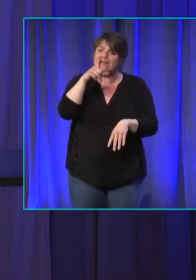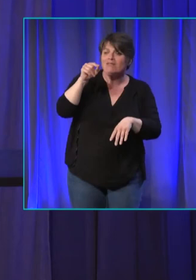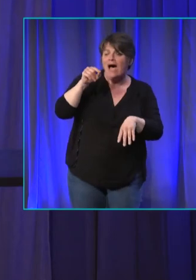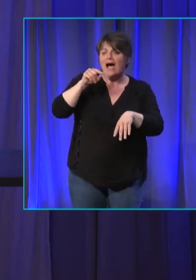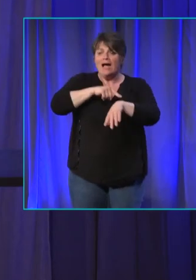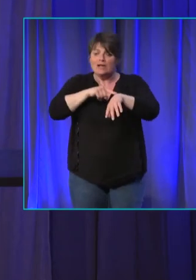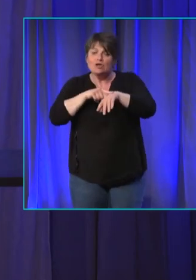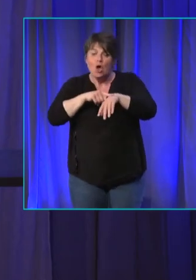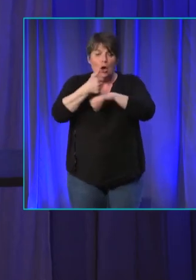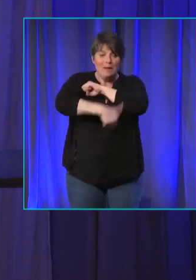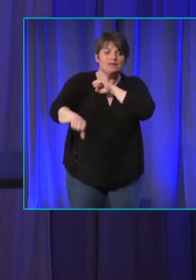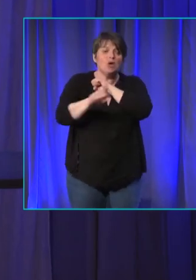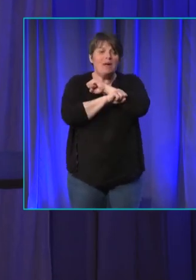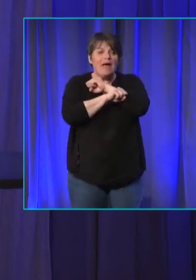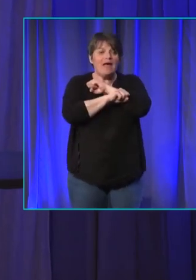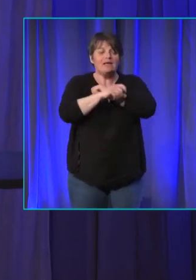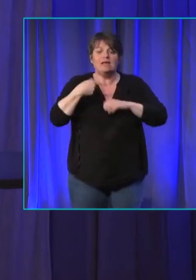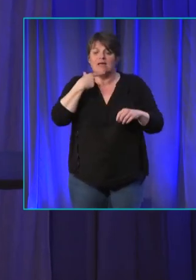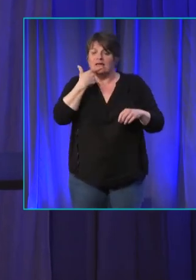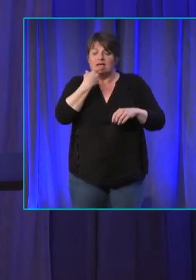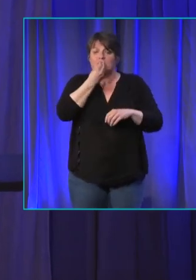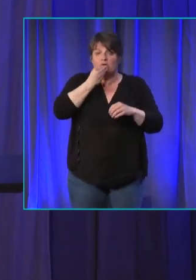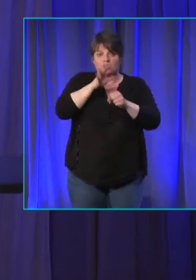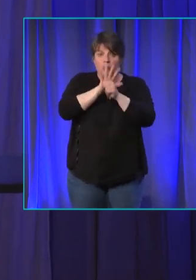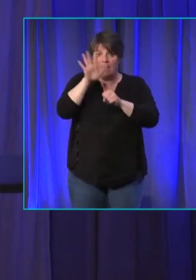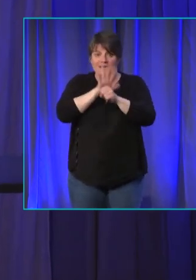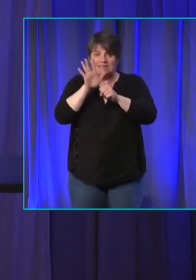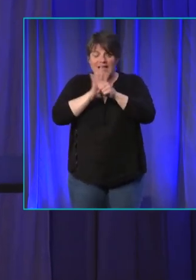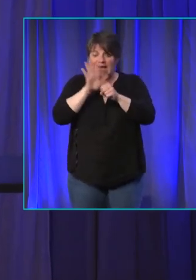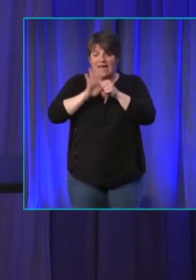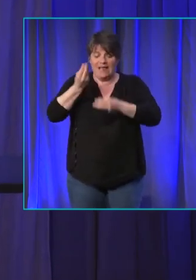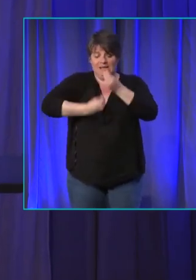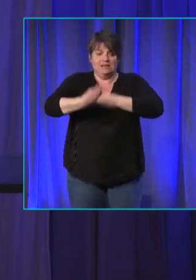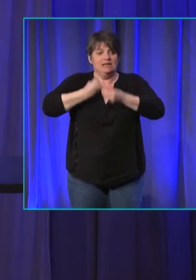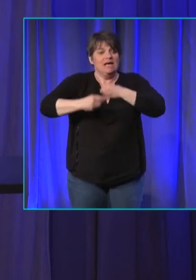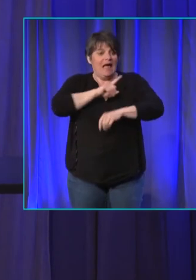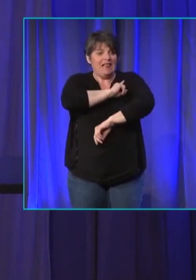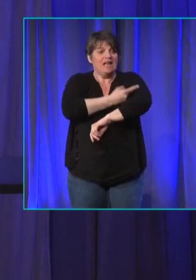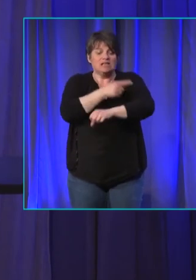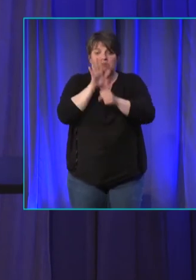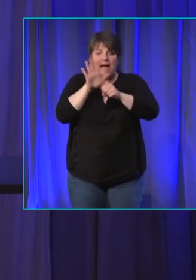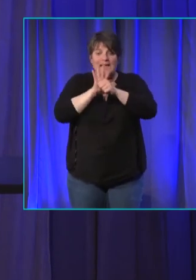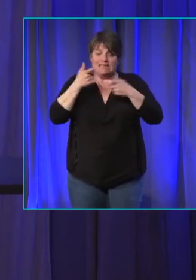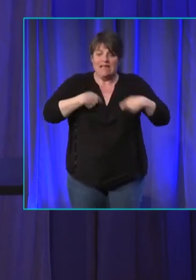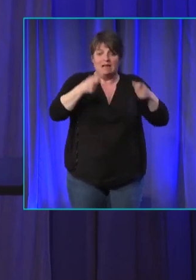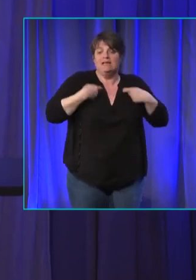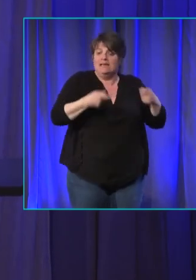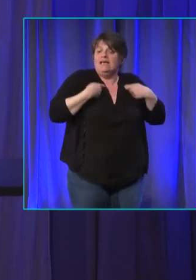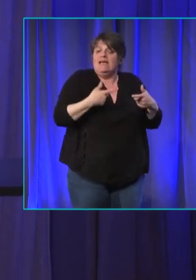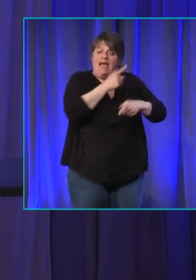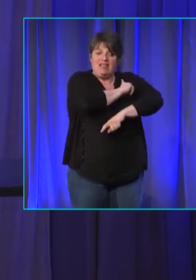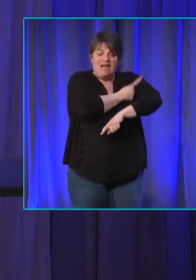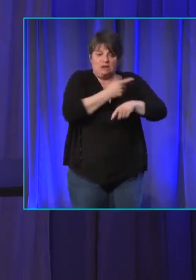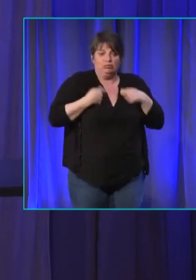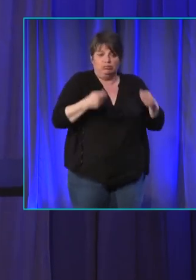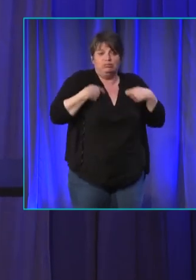voire plus par semaine, ben c'est qu'ils ne mangent pas assez. Et ils ne mangent pas assez. Les apports sont insuffisants par rapport aux dépenses. Donc c'est une balance énergétique